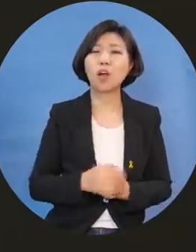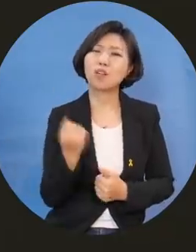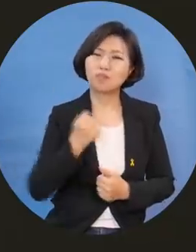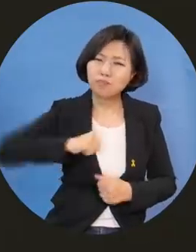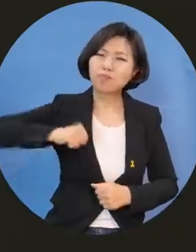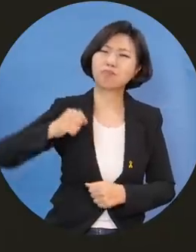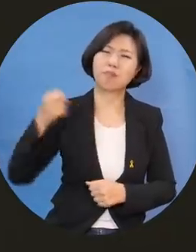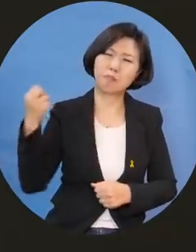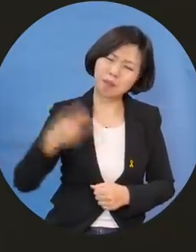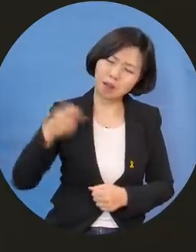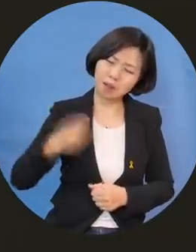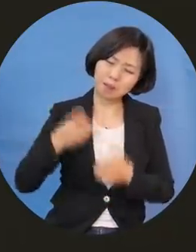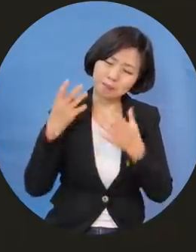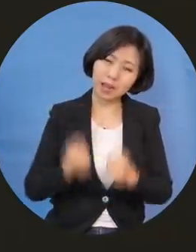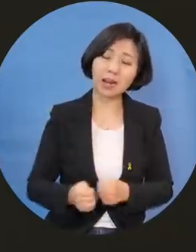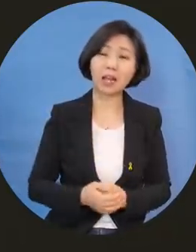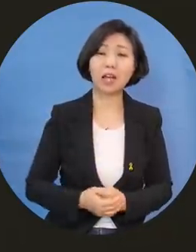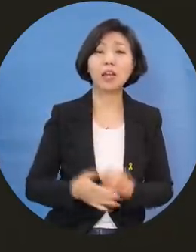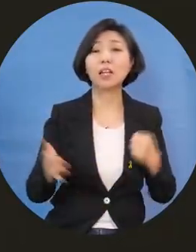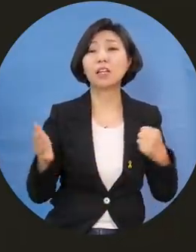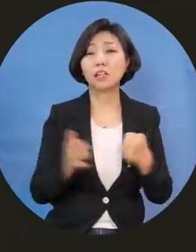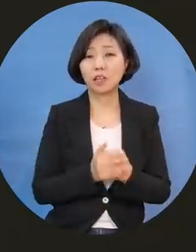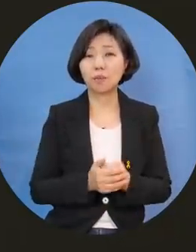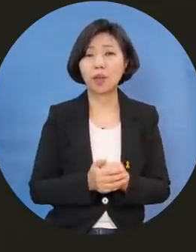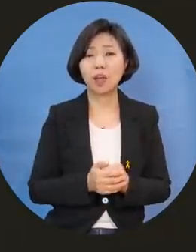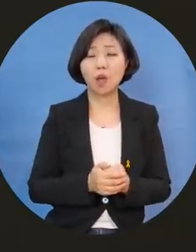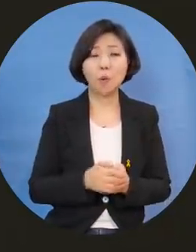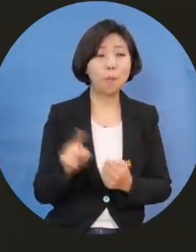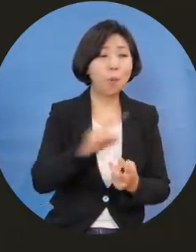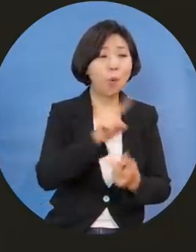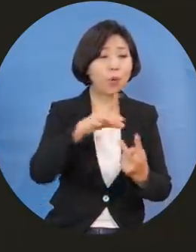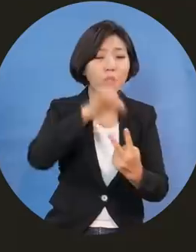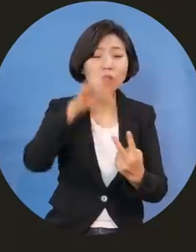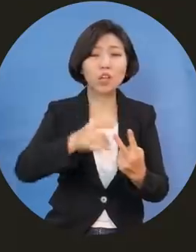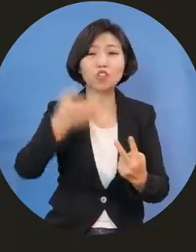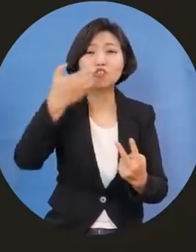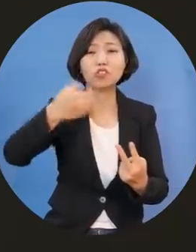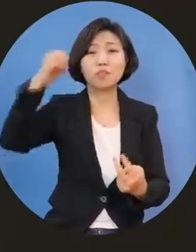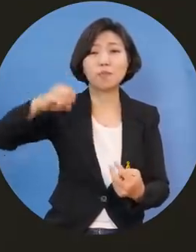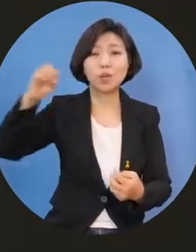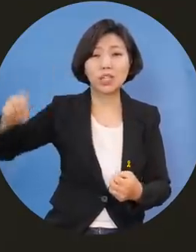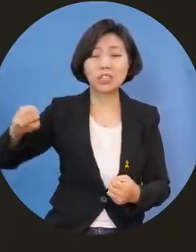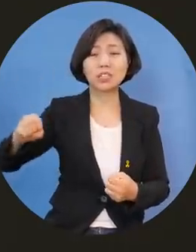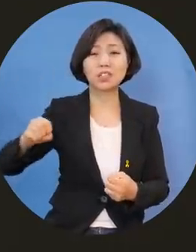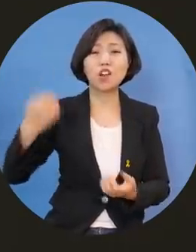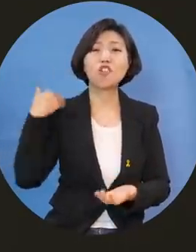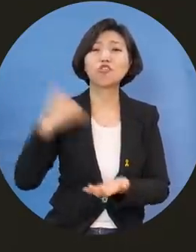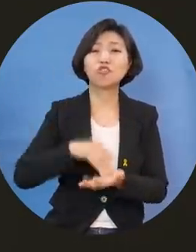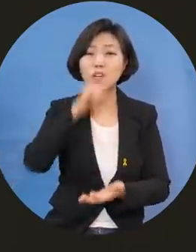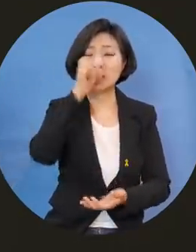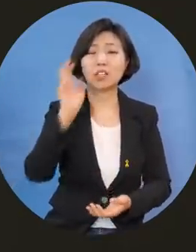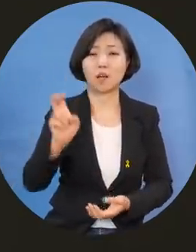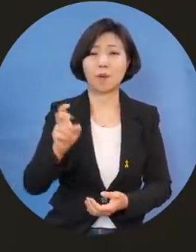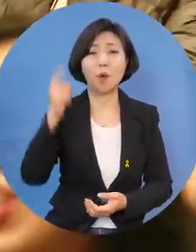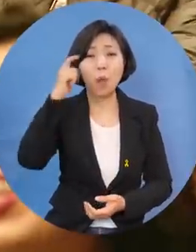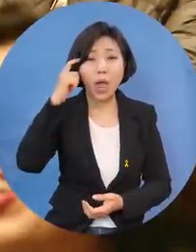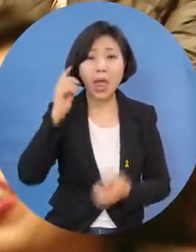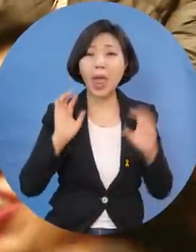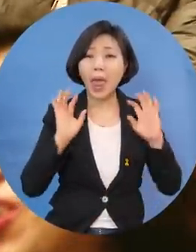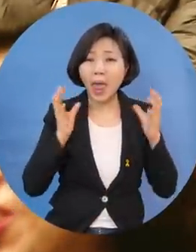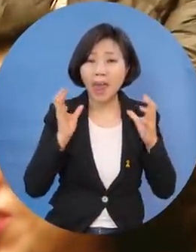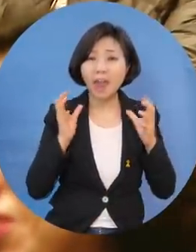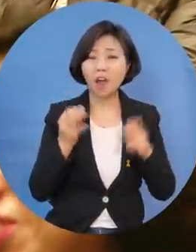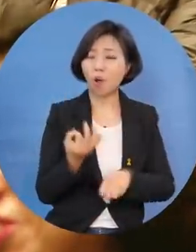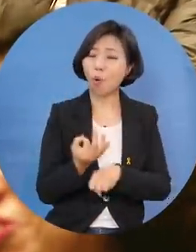듣기가 쉬워요. 그래서 자기는 뭐 어느 쪽을 해도 후회할 확률이 90%예요. 애라는 건 원래 말을 안 듣게 돼 있기 때문에.